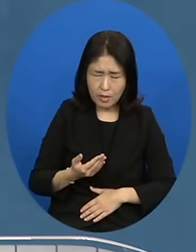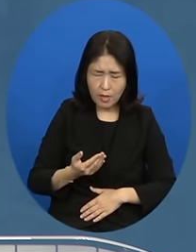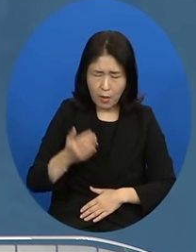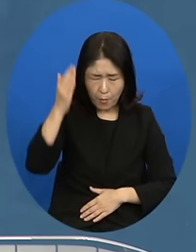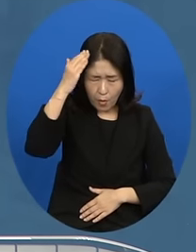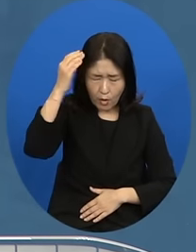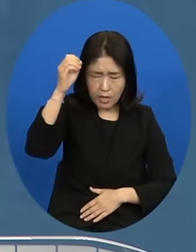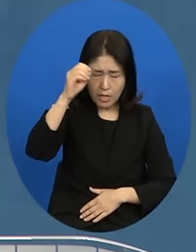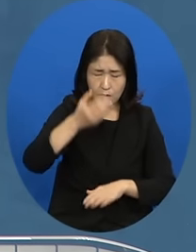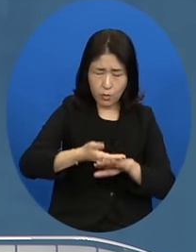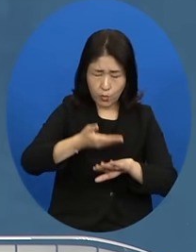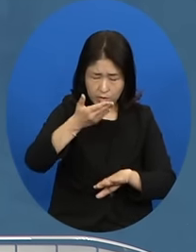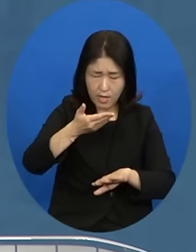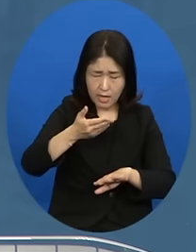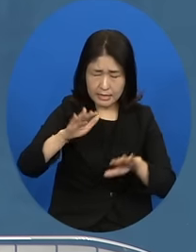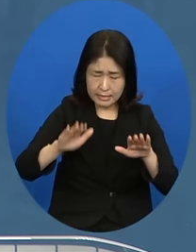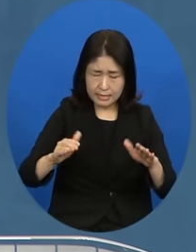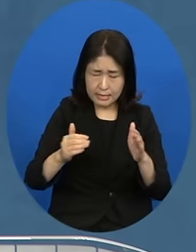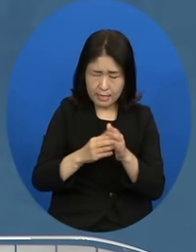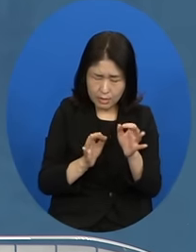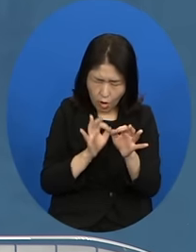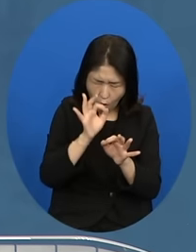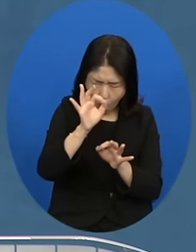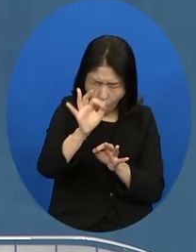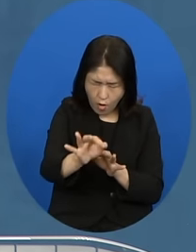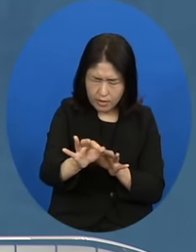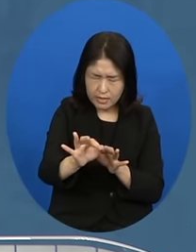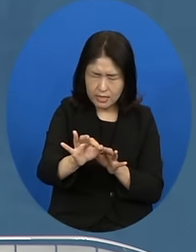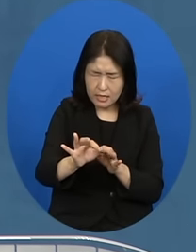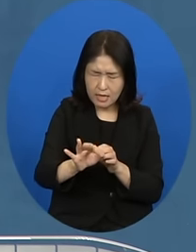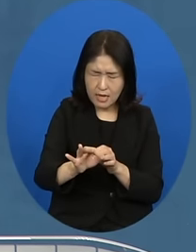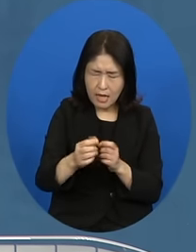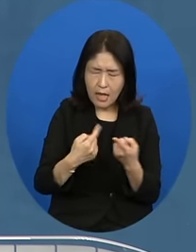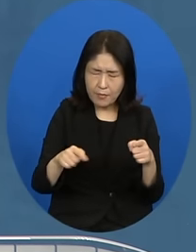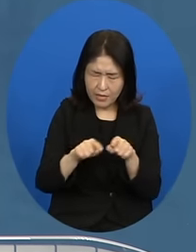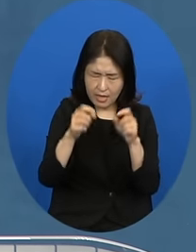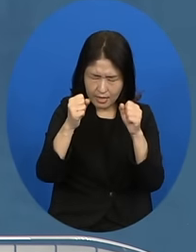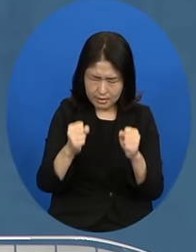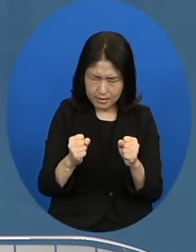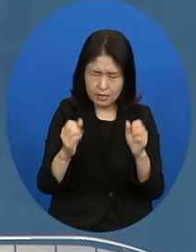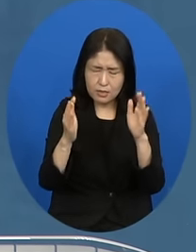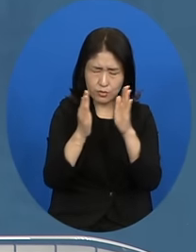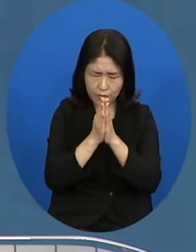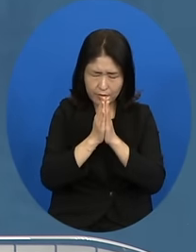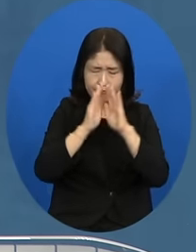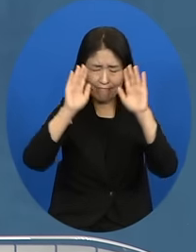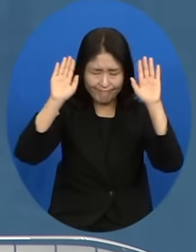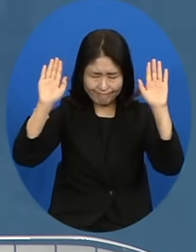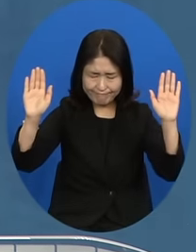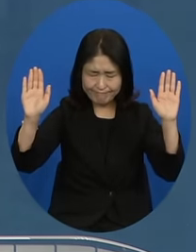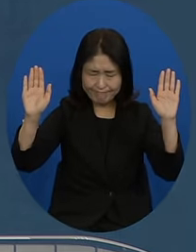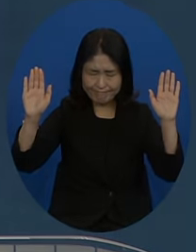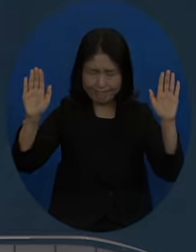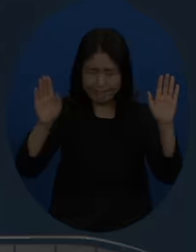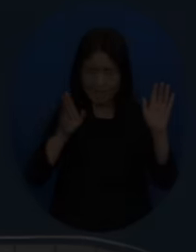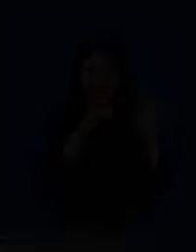위에 지금으로부터 영원토록 함께하시기를 축원하옵나이다. 아멘.